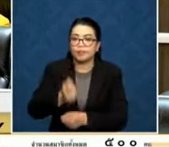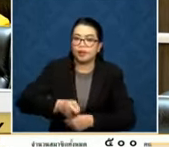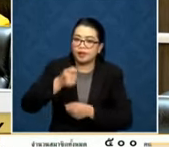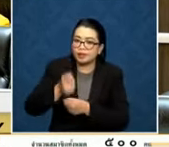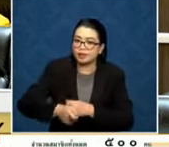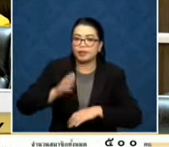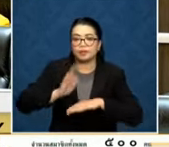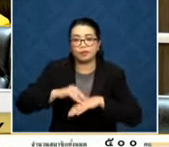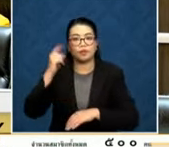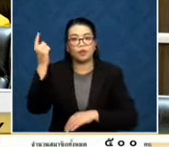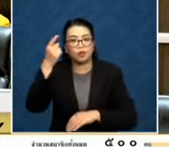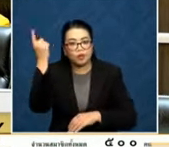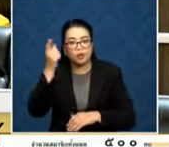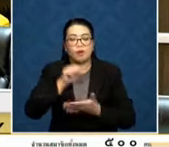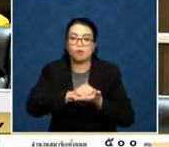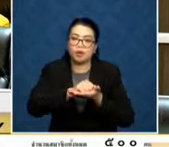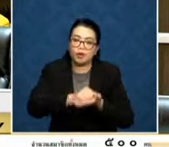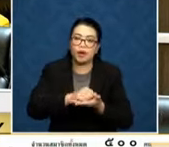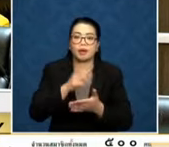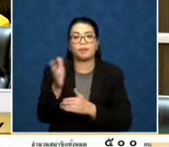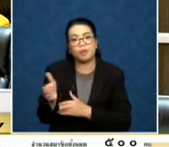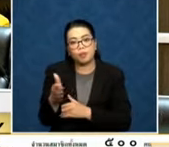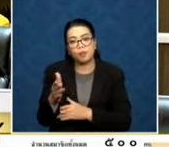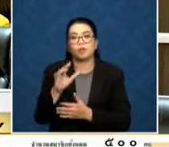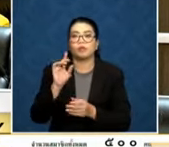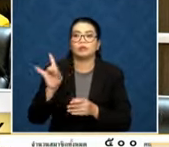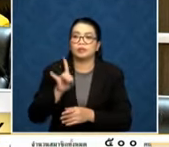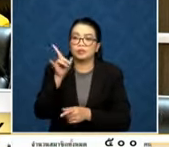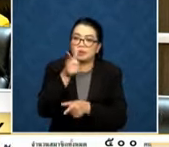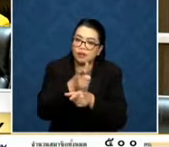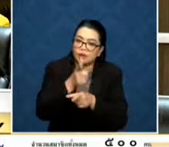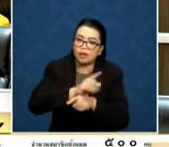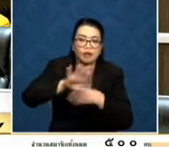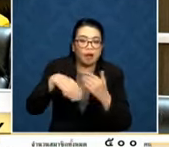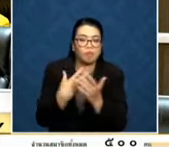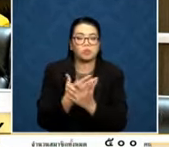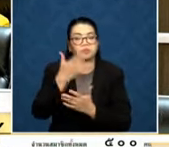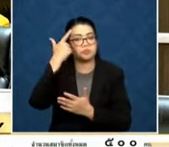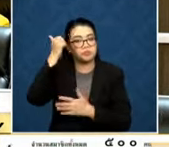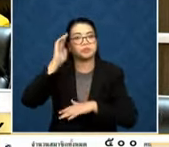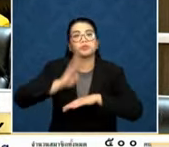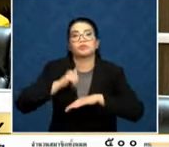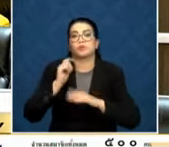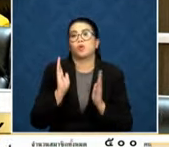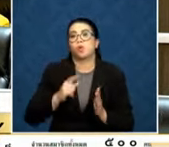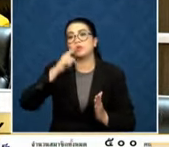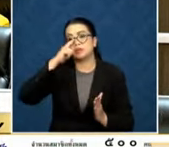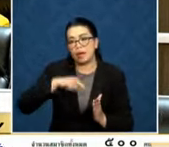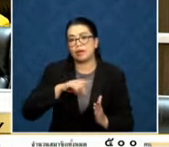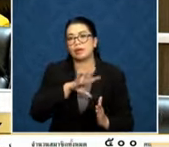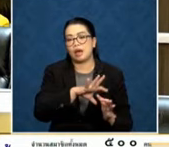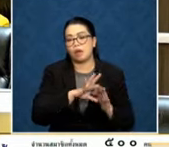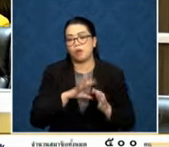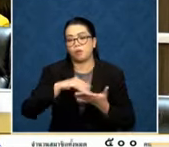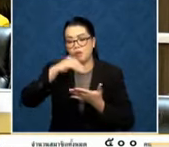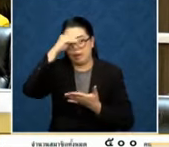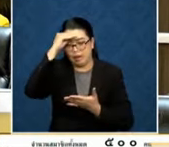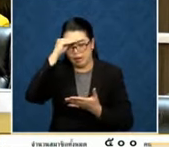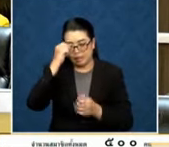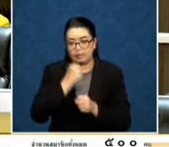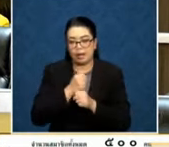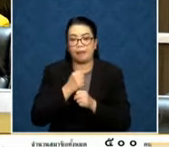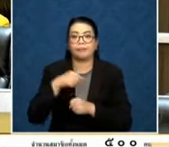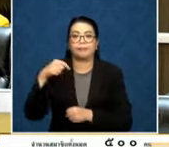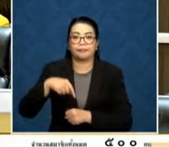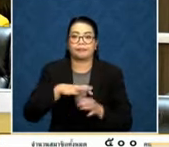นะครับด้านการท่องเที่ยวก็มีด้านประมงก็มีก็มีนะครับสิ่งเหล่านี้ครับเราต้องเอาเรื่องของการศึกษาเนี่ยครับ